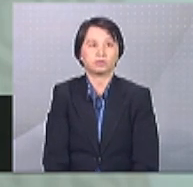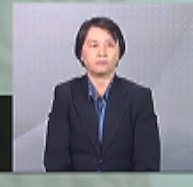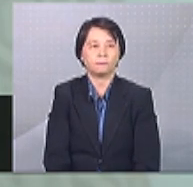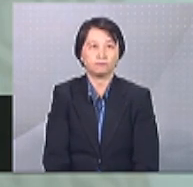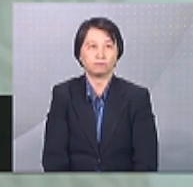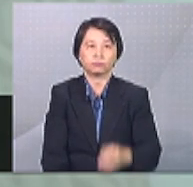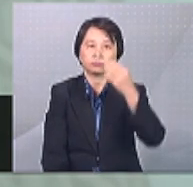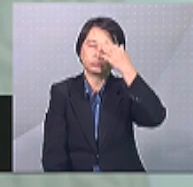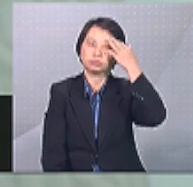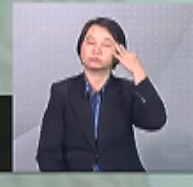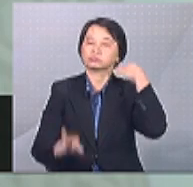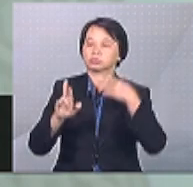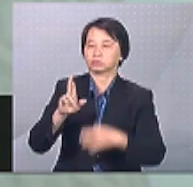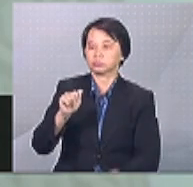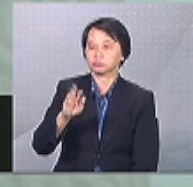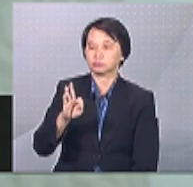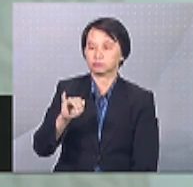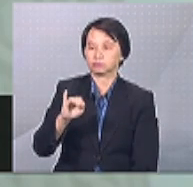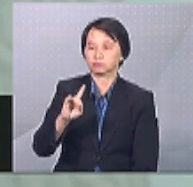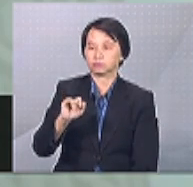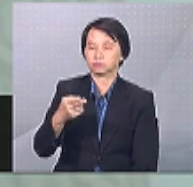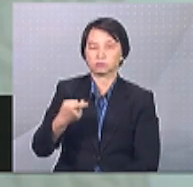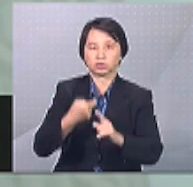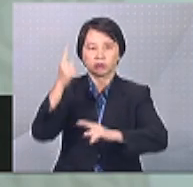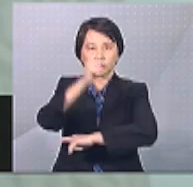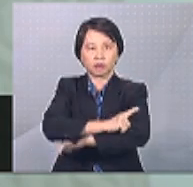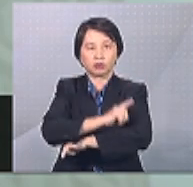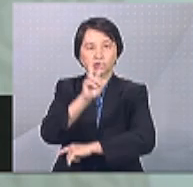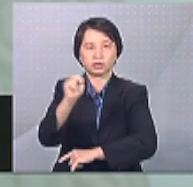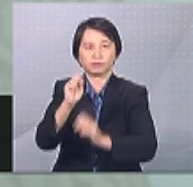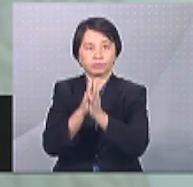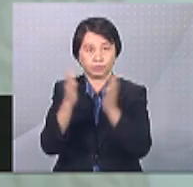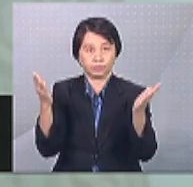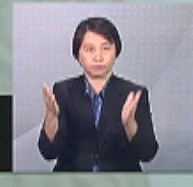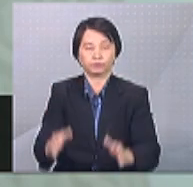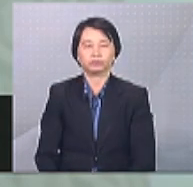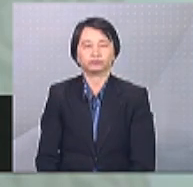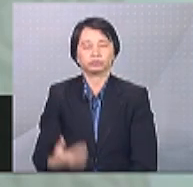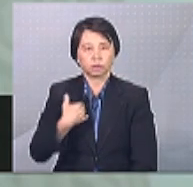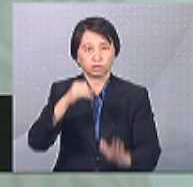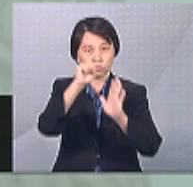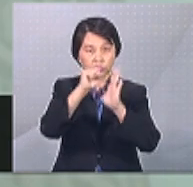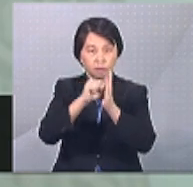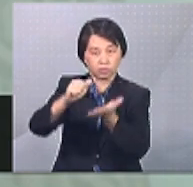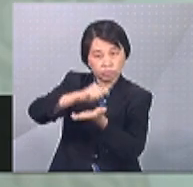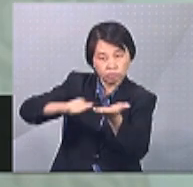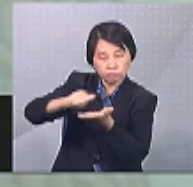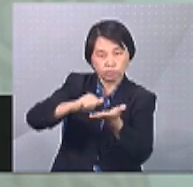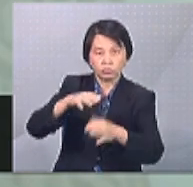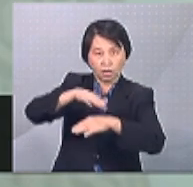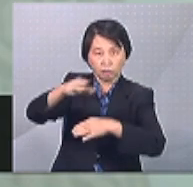Rapidah dari Harian, berkaitan dengan penghantar makanan tu, adakah syarat saringan kesihatan untuk penghantar makanan